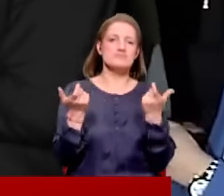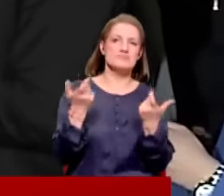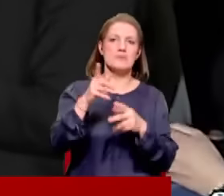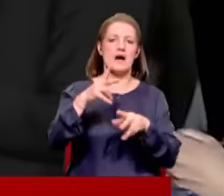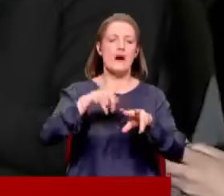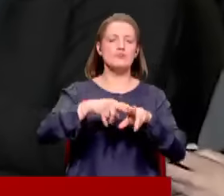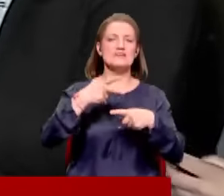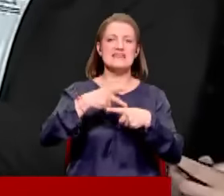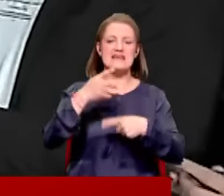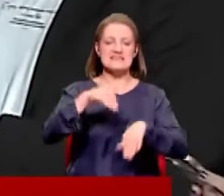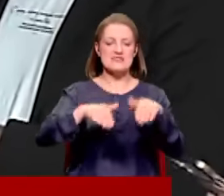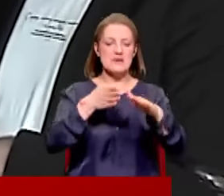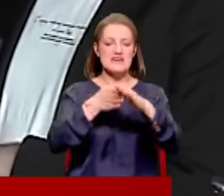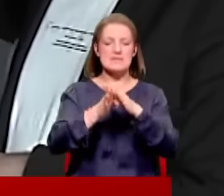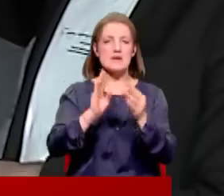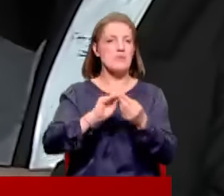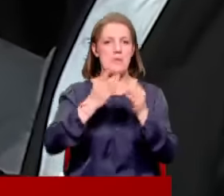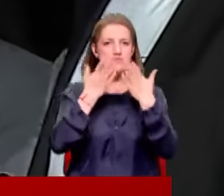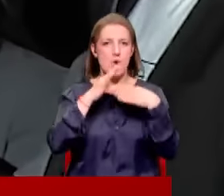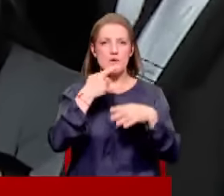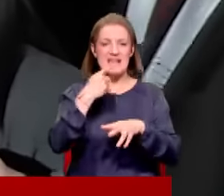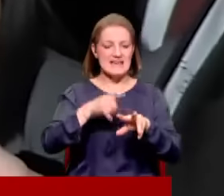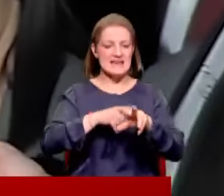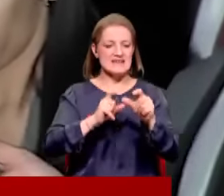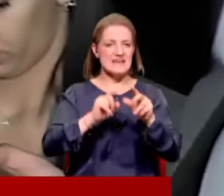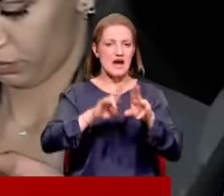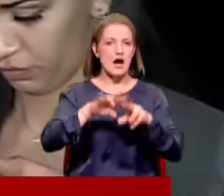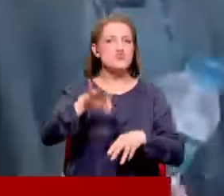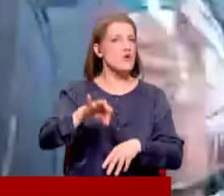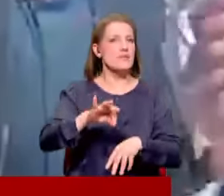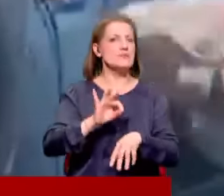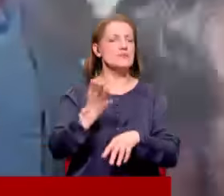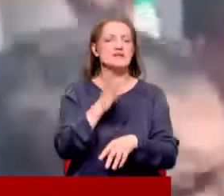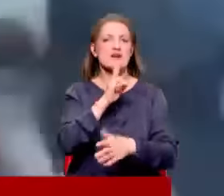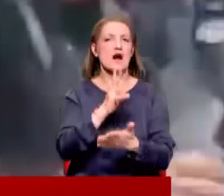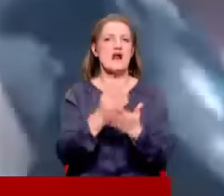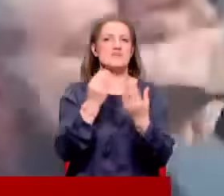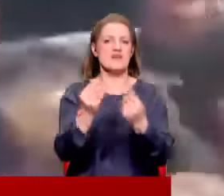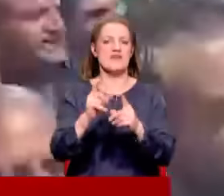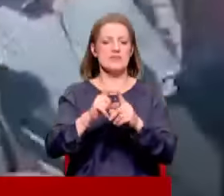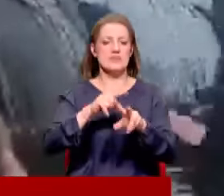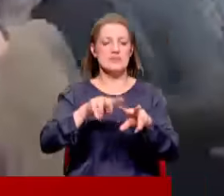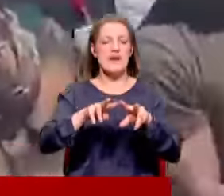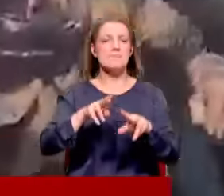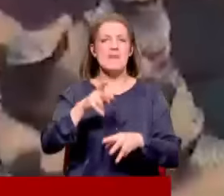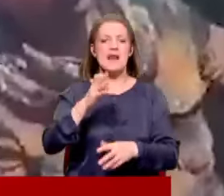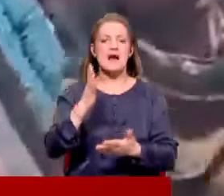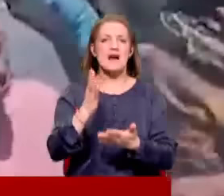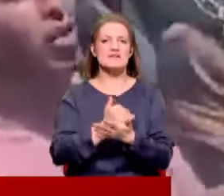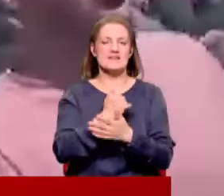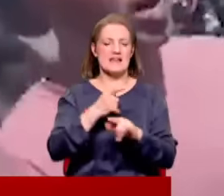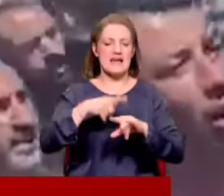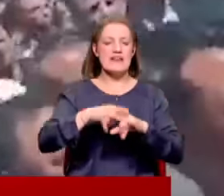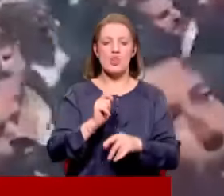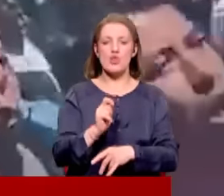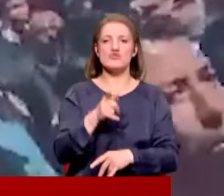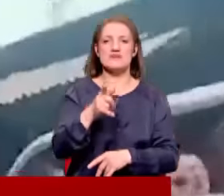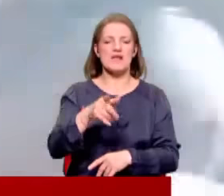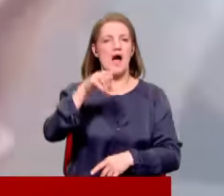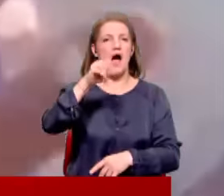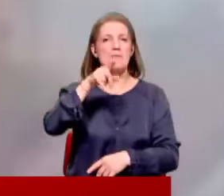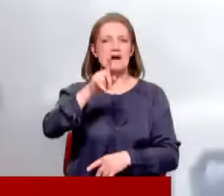Abdullah Zeydan'ın seçime girmesinde sakınca yok diyen YSK nasıl bir karar verecek? DEM Parti'nin kazandığı Şanlıurfa'nın Hilvan ilçesinde de